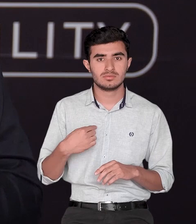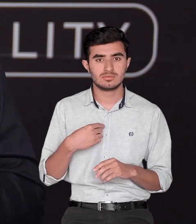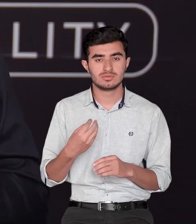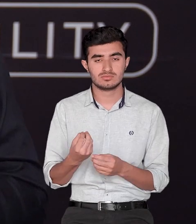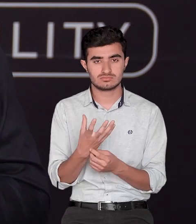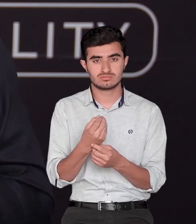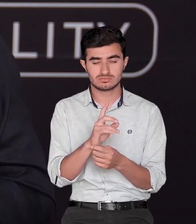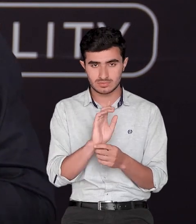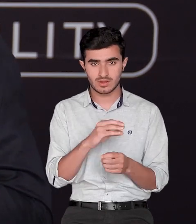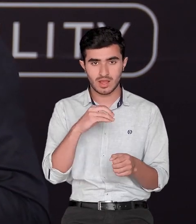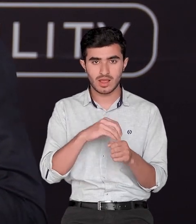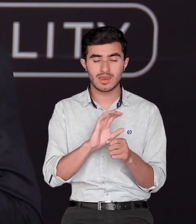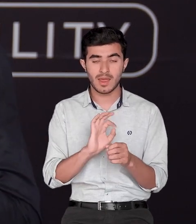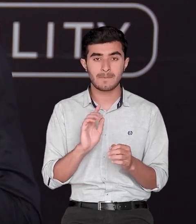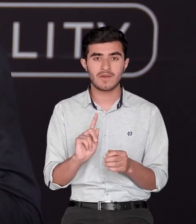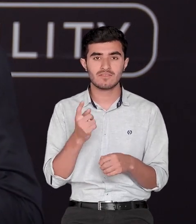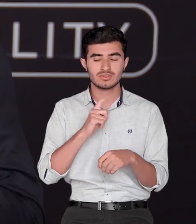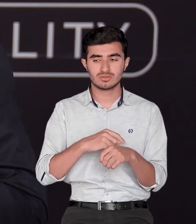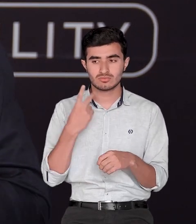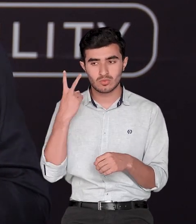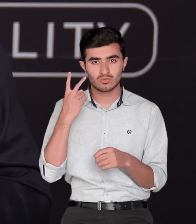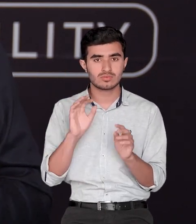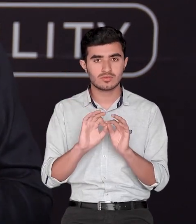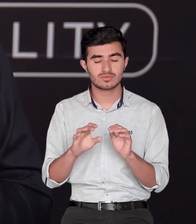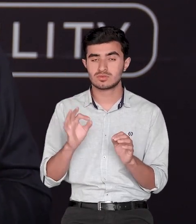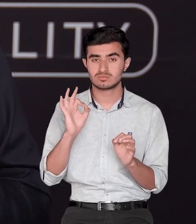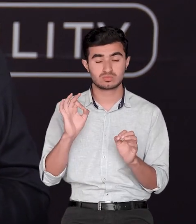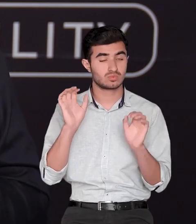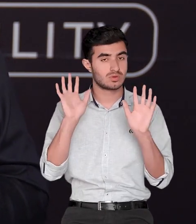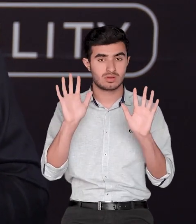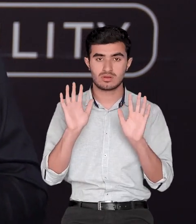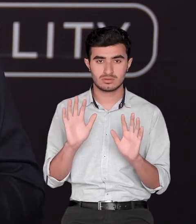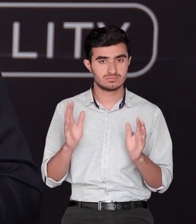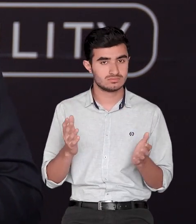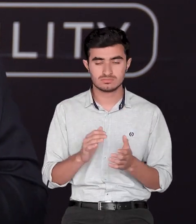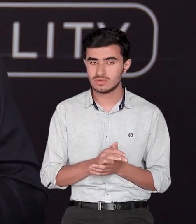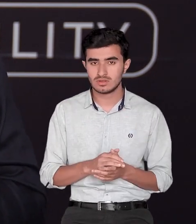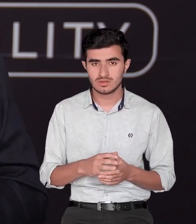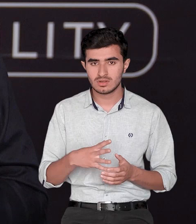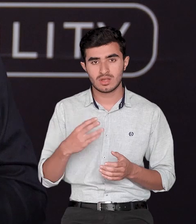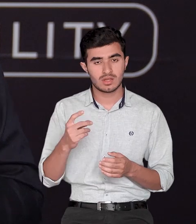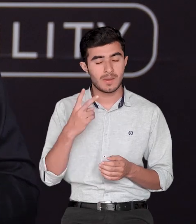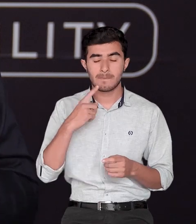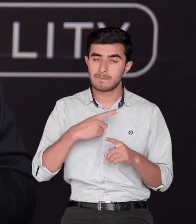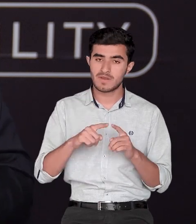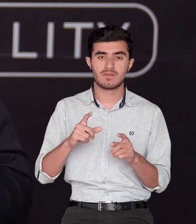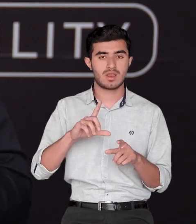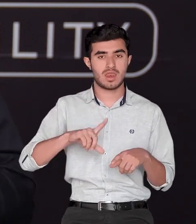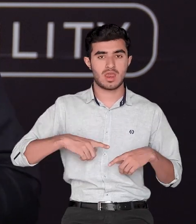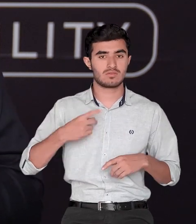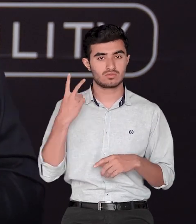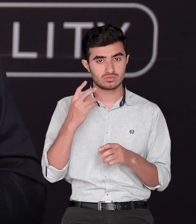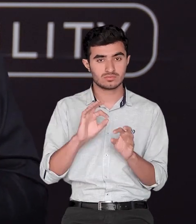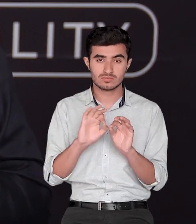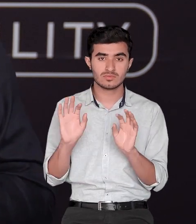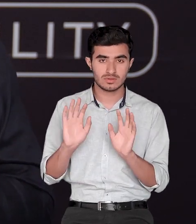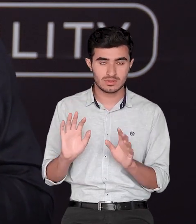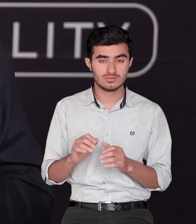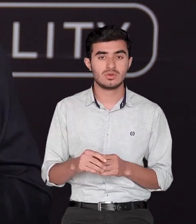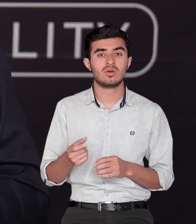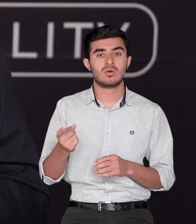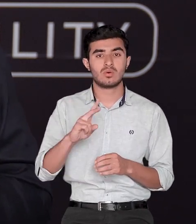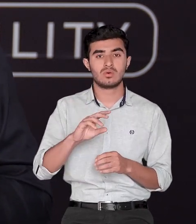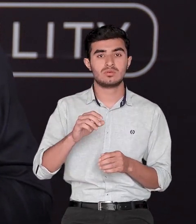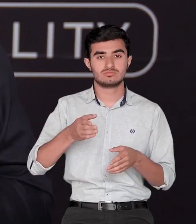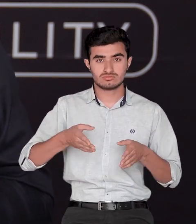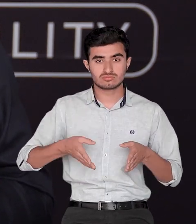नॉर्मली एक कह लें कि ऑल ओवर द पाकिस्तान, जैसे हमारे लाहौर में इवन देन मेला चरागा होता है। तो